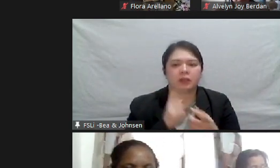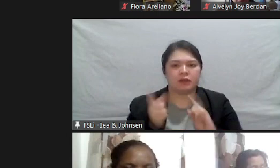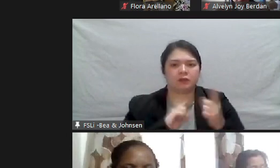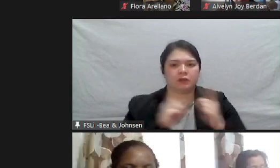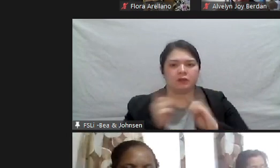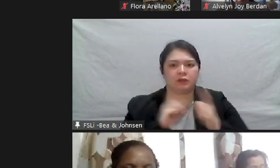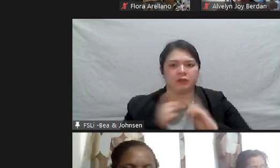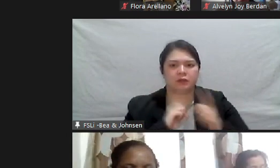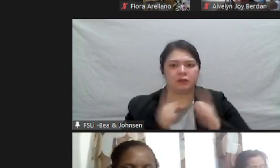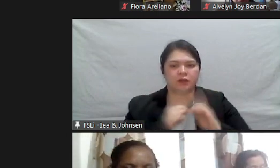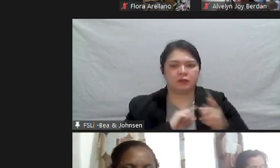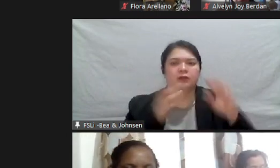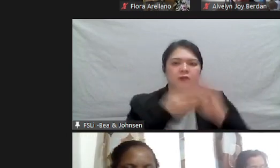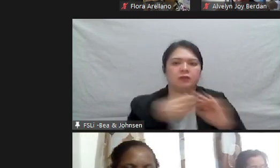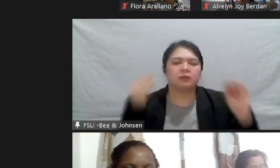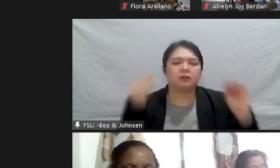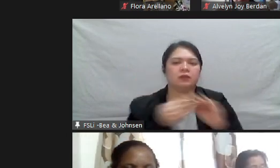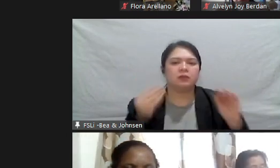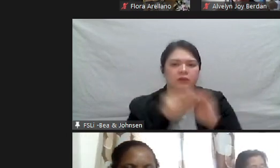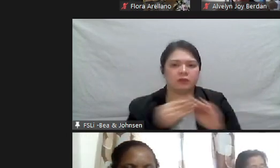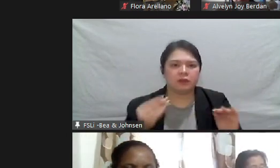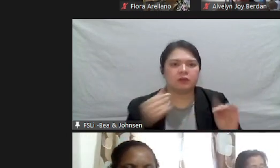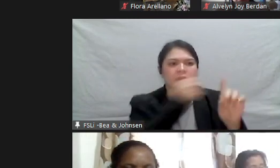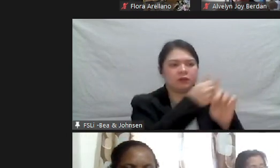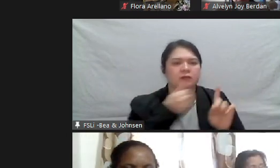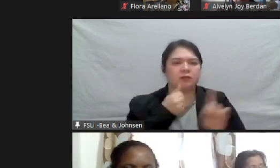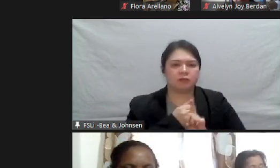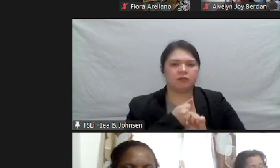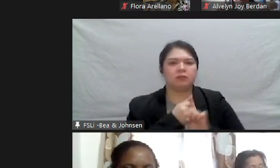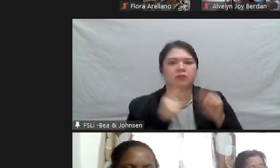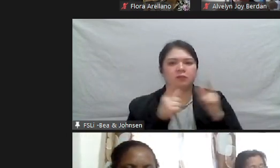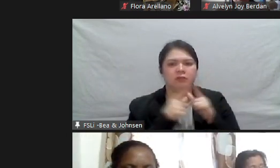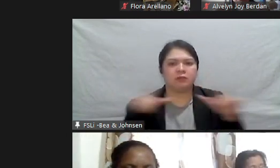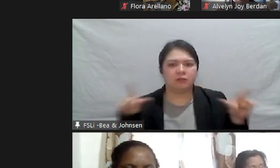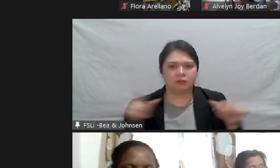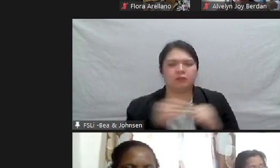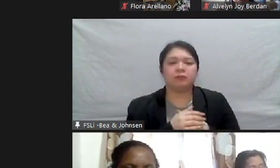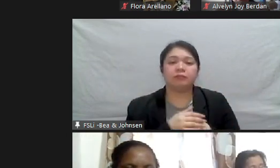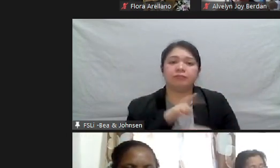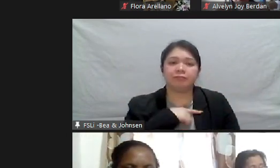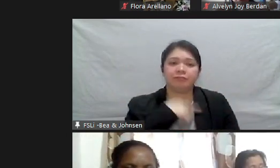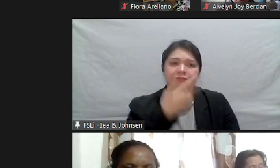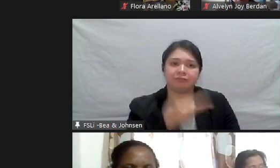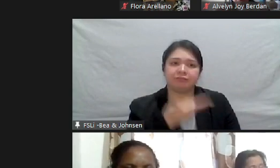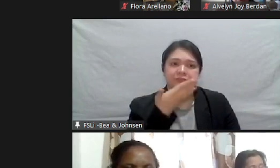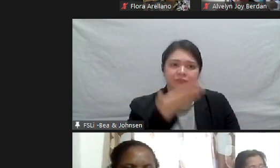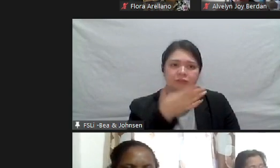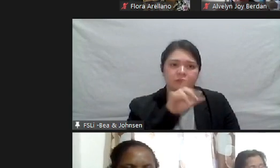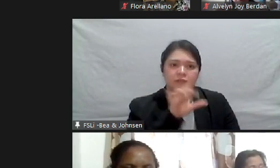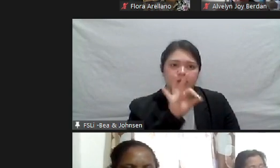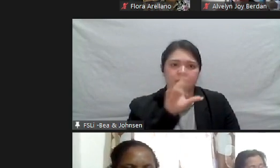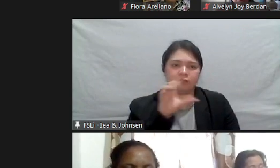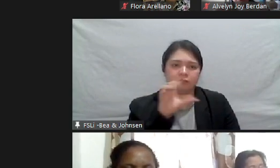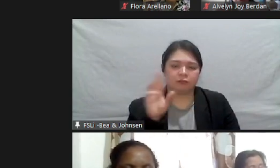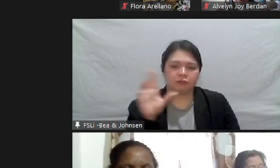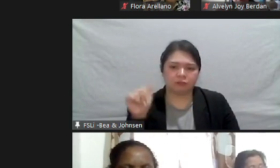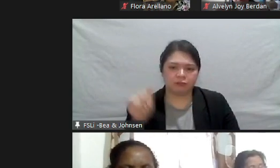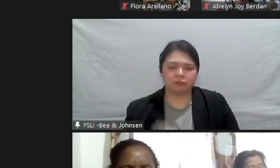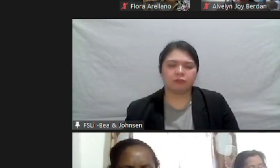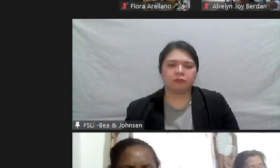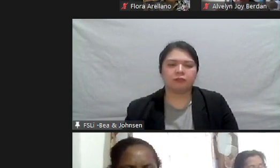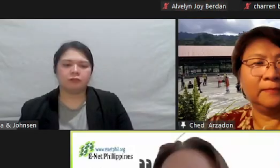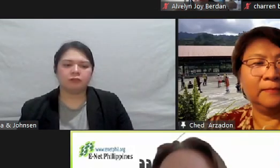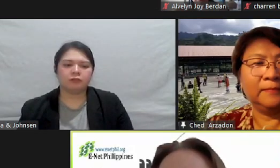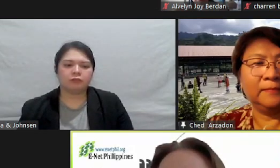sila, nagkukwentuhan sila sa sariling wika, no? Okay, Ma'am Flora, meron ka pang dagdag?